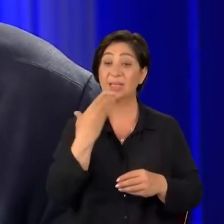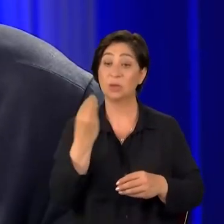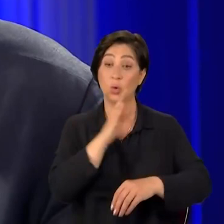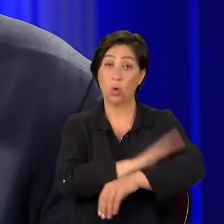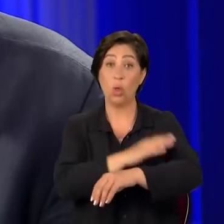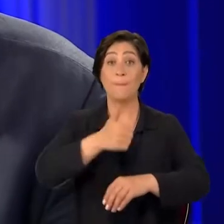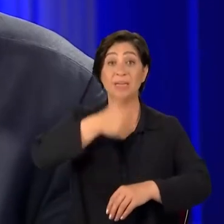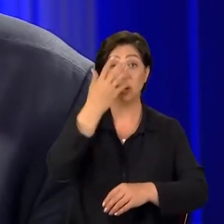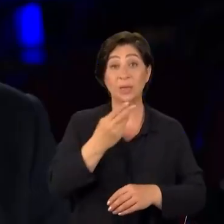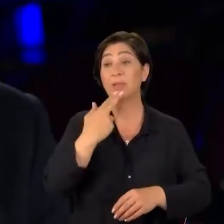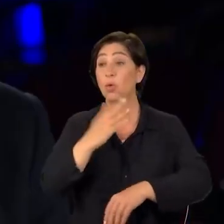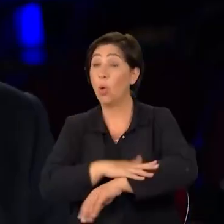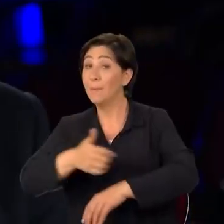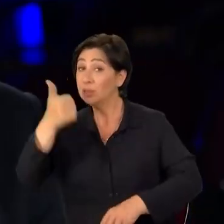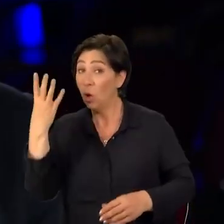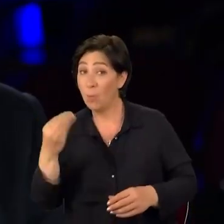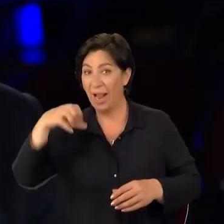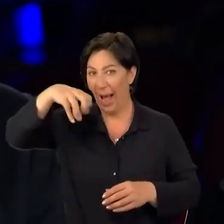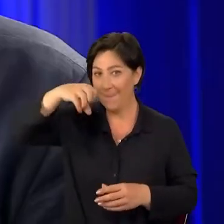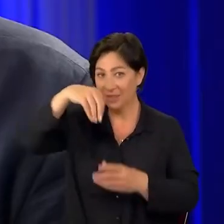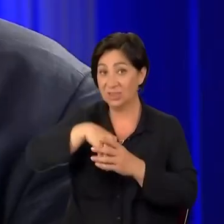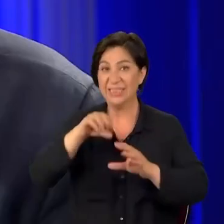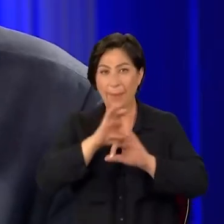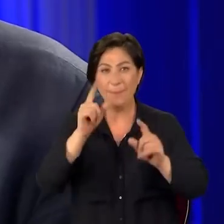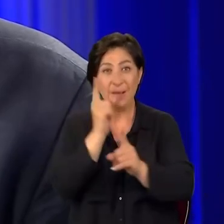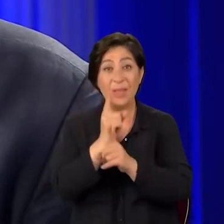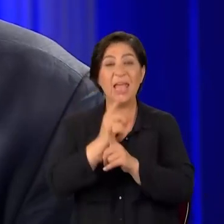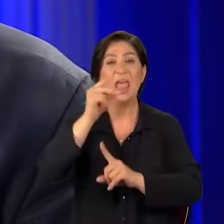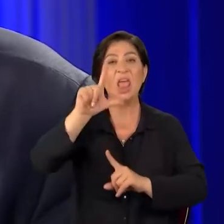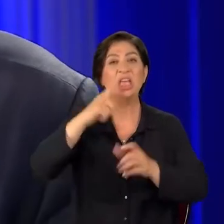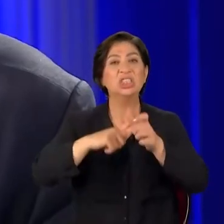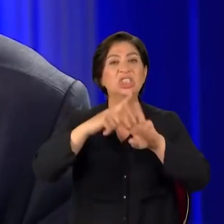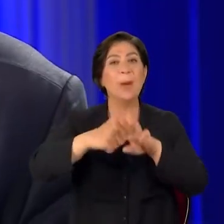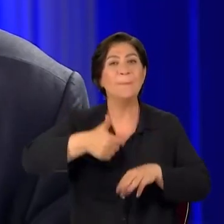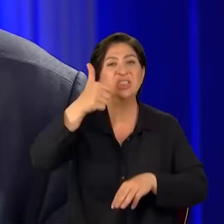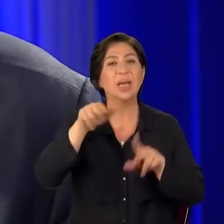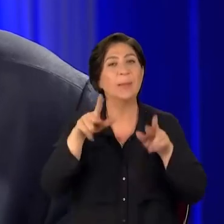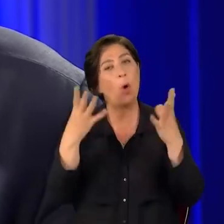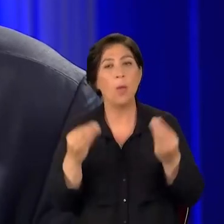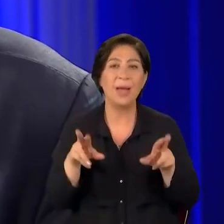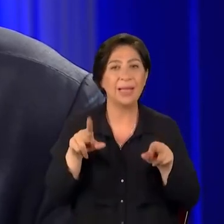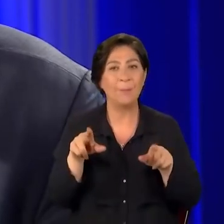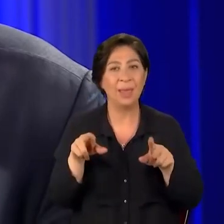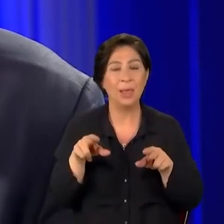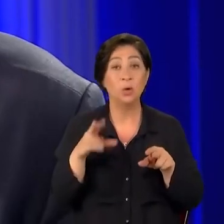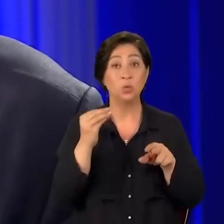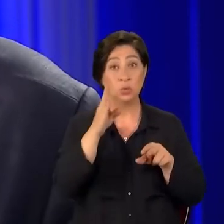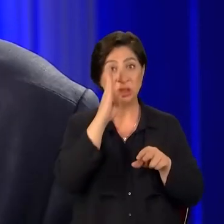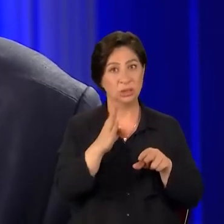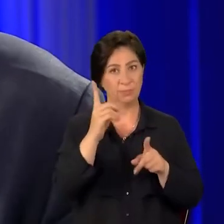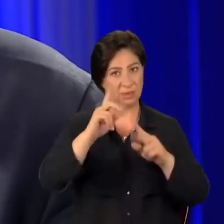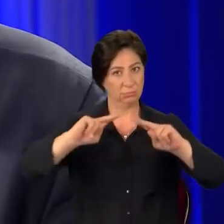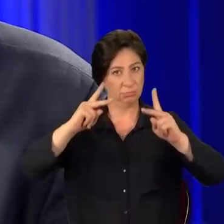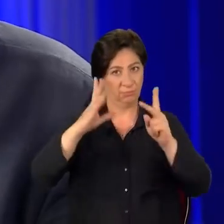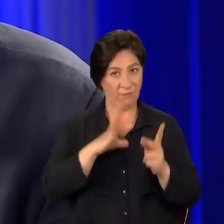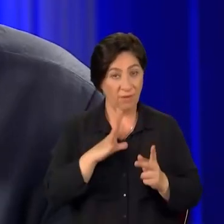kolu başkanı olmak, bir kadın kolu başkanı olmak... Hani tam birebir olmasa da bir ilçe başkanı olmak ayarındadır. Yani çok ciddi bir statüsü